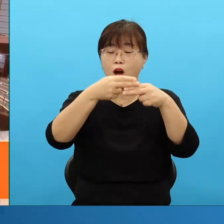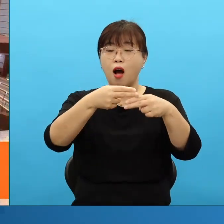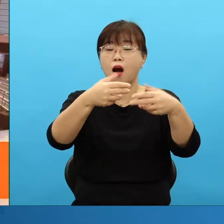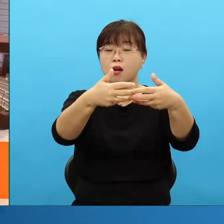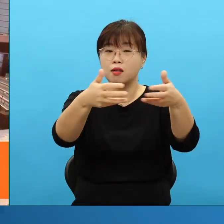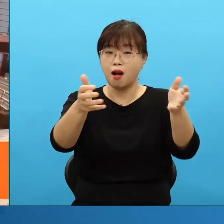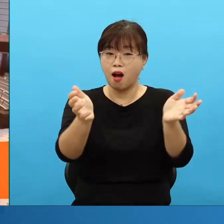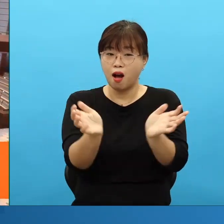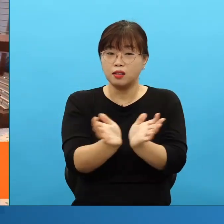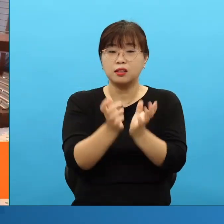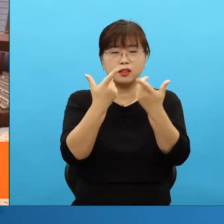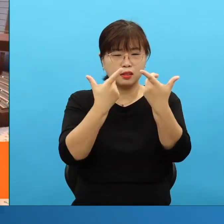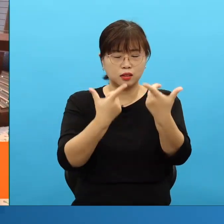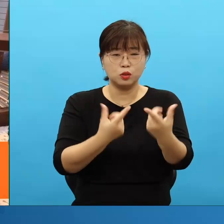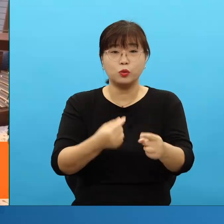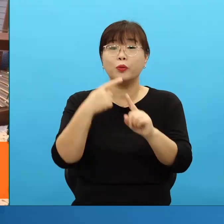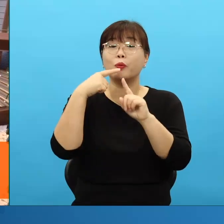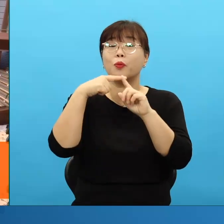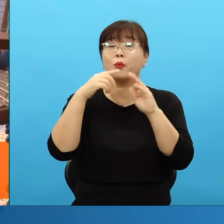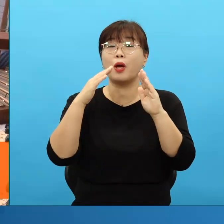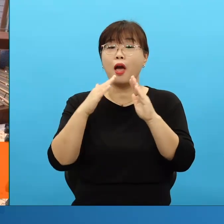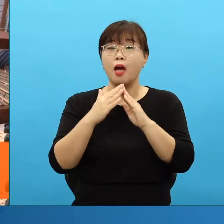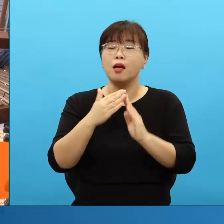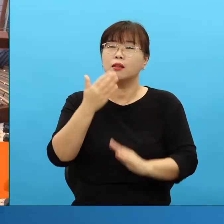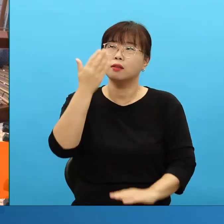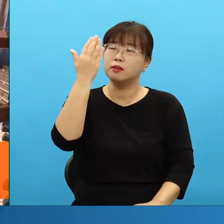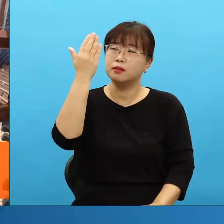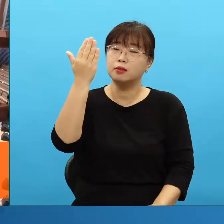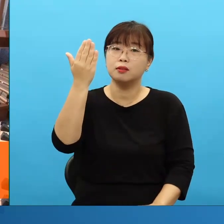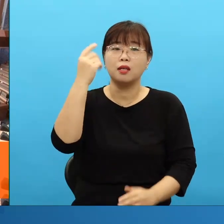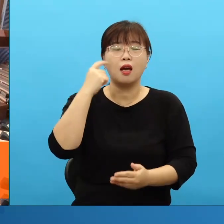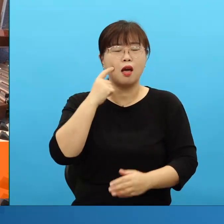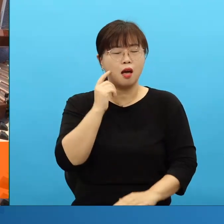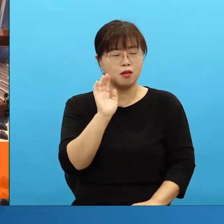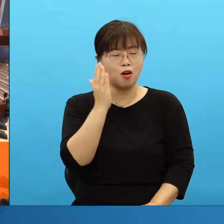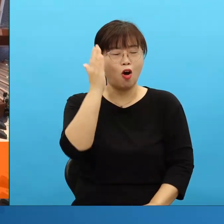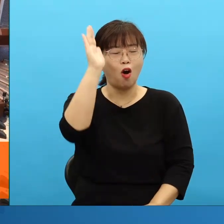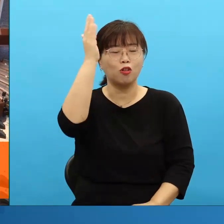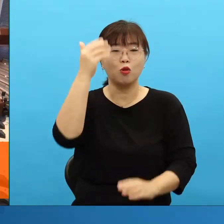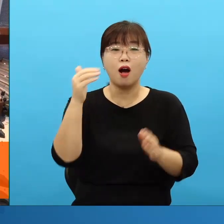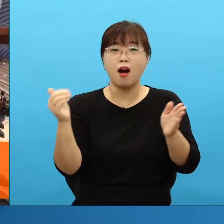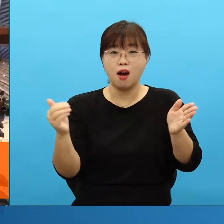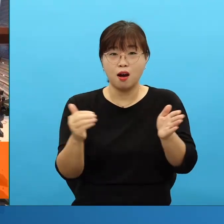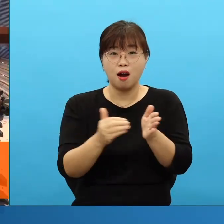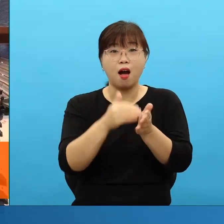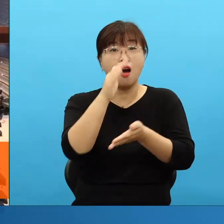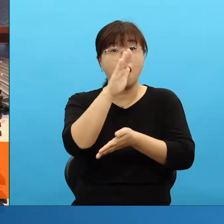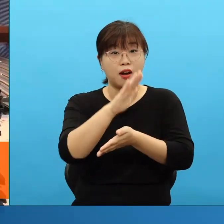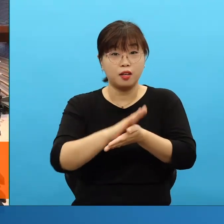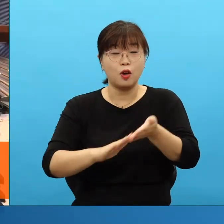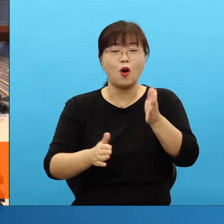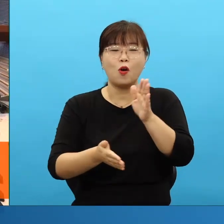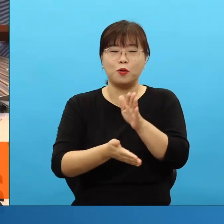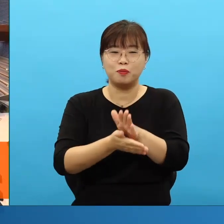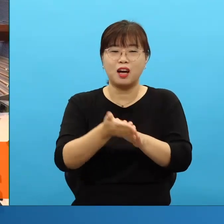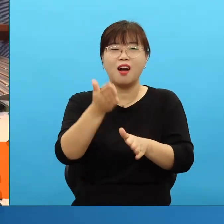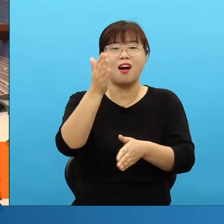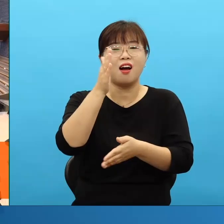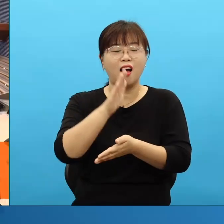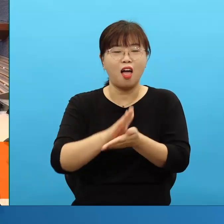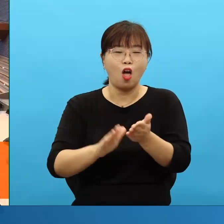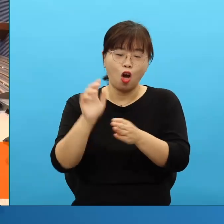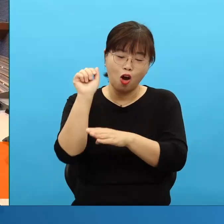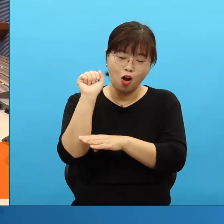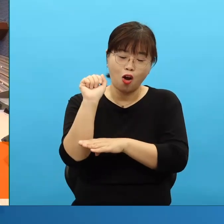시온성과 같은 교회 그의 영광 한 없다.